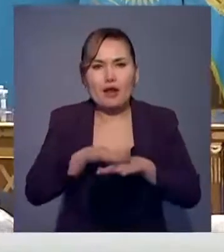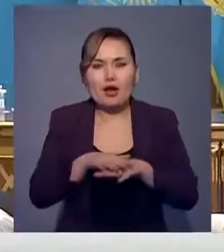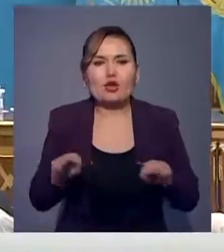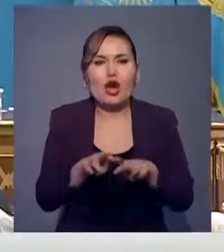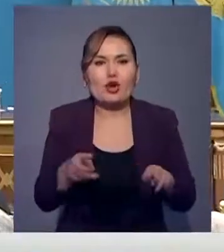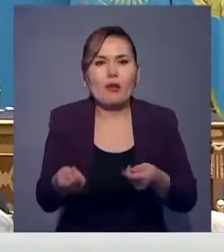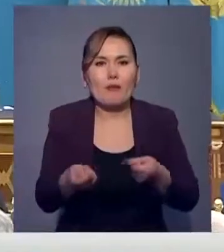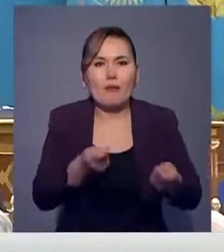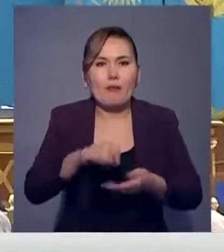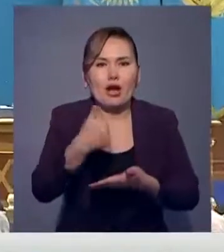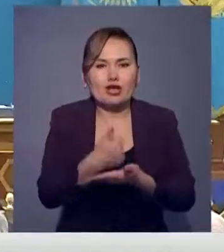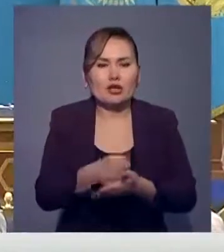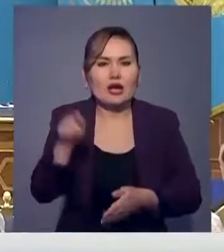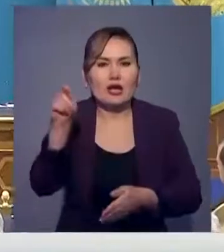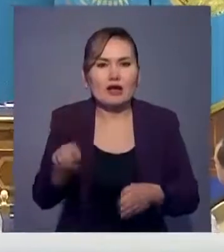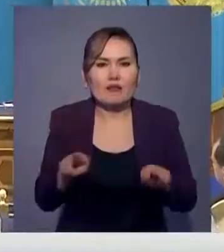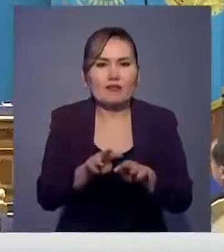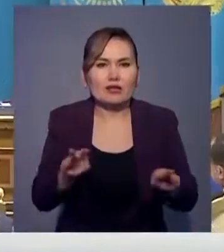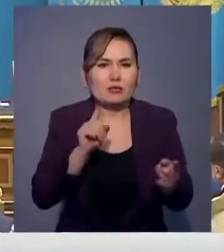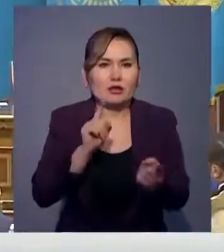үкімет басшылары келді.